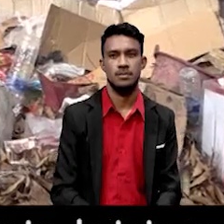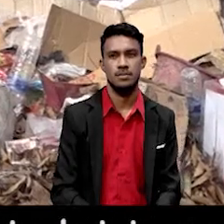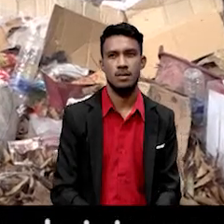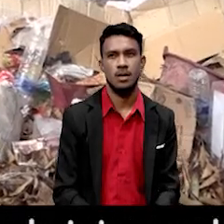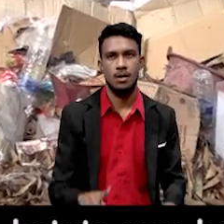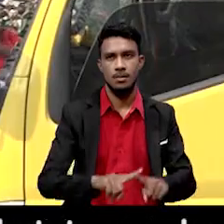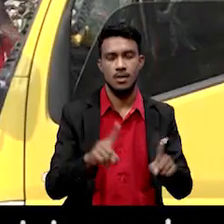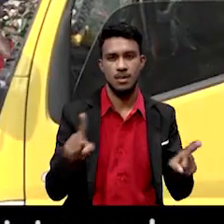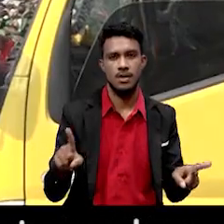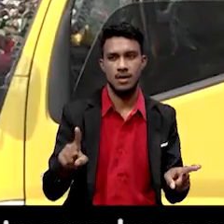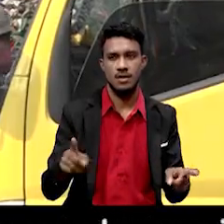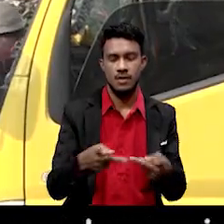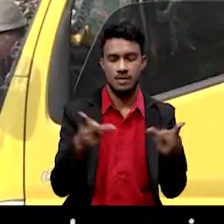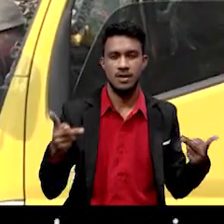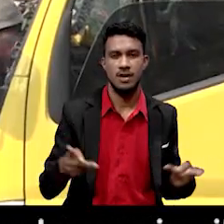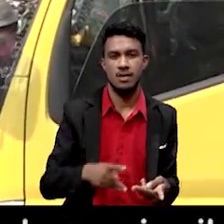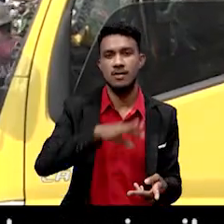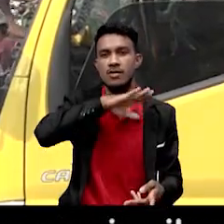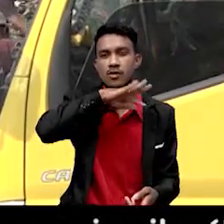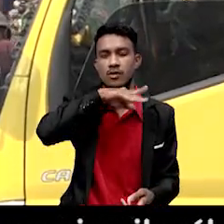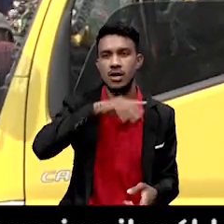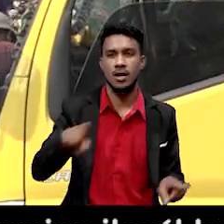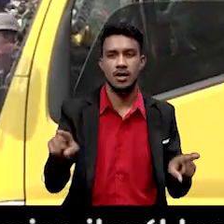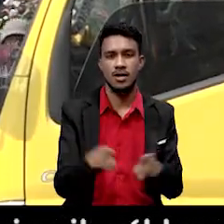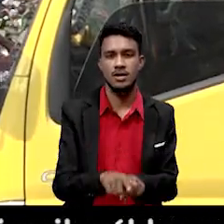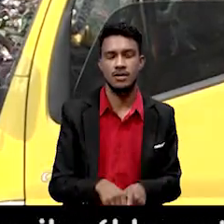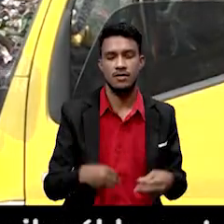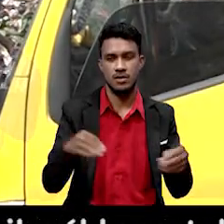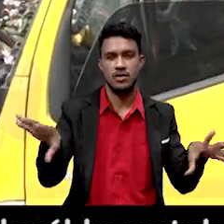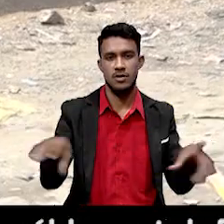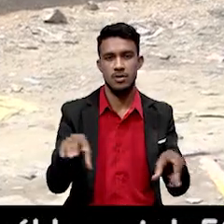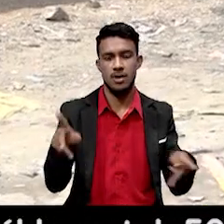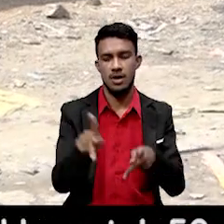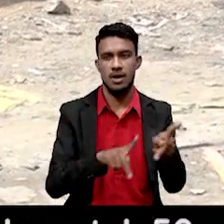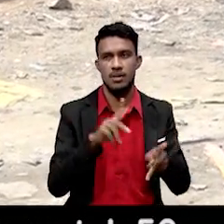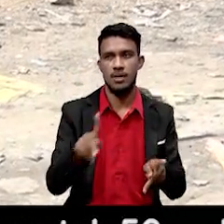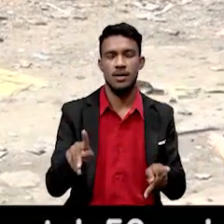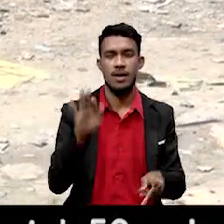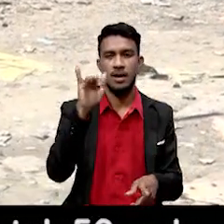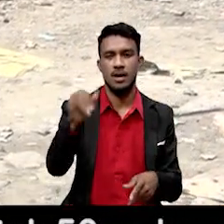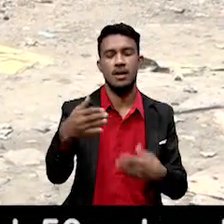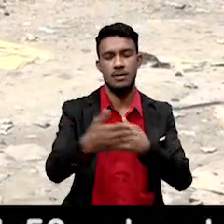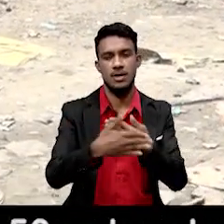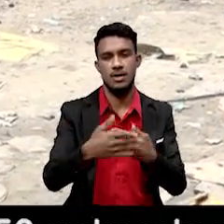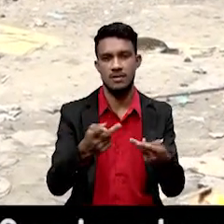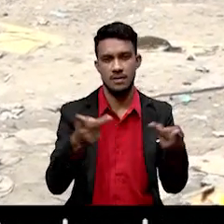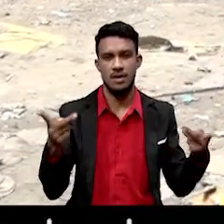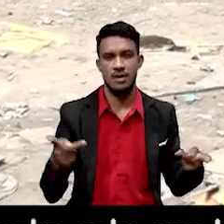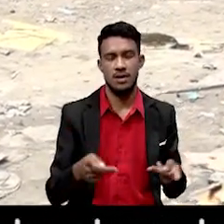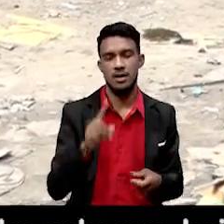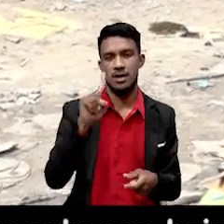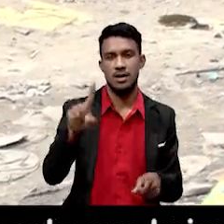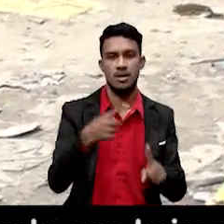Mabe sentru lixeira tibar sa hanesan kampus servisu ba komunidade balu, nebe hela besik iha are refere, ida